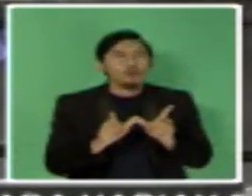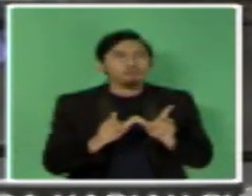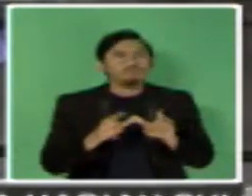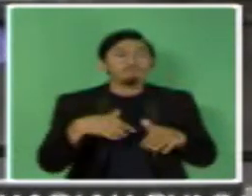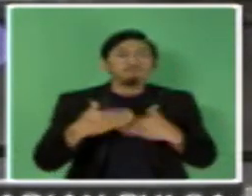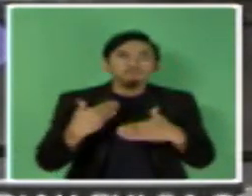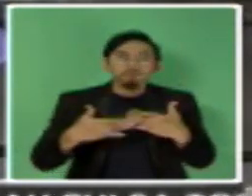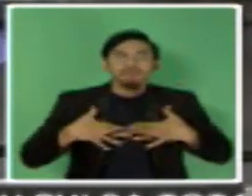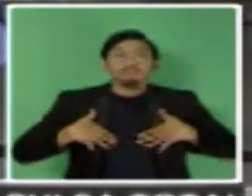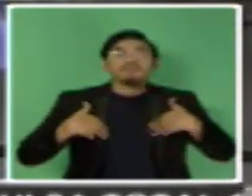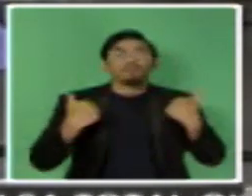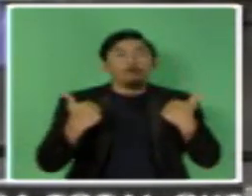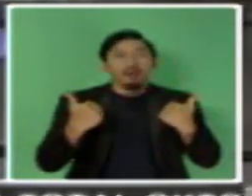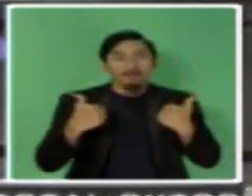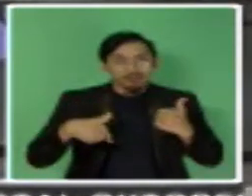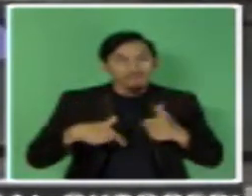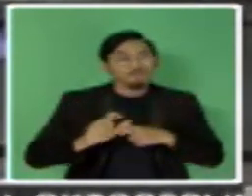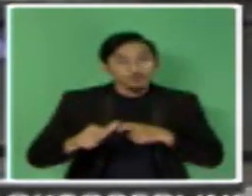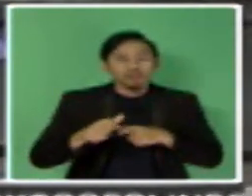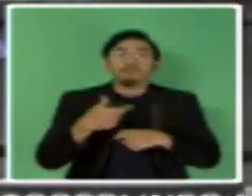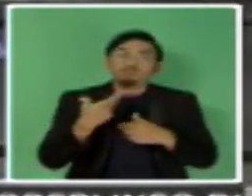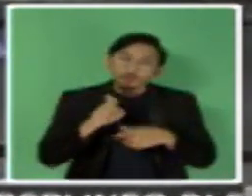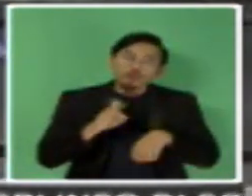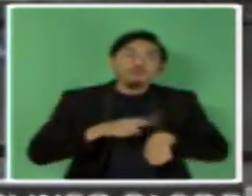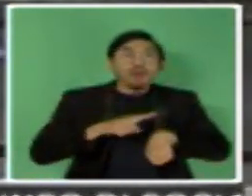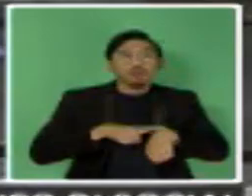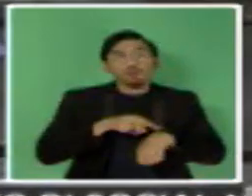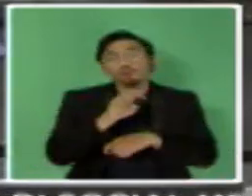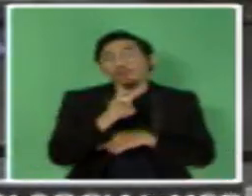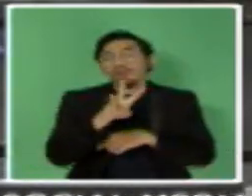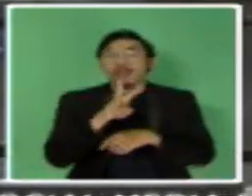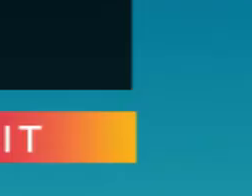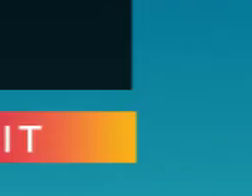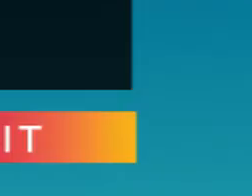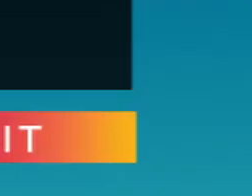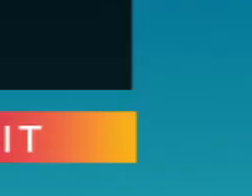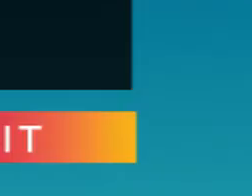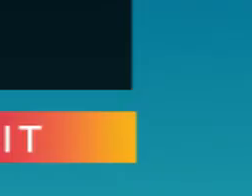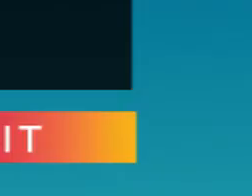diperkirakan akan berlangsung selama 2 minggu ke depan. Dari Jakarta, Bayu Pradana, Muhammad Arlin, iNews melaporkan.